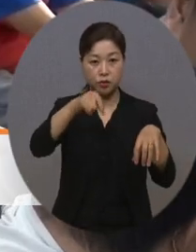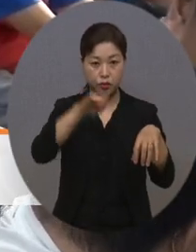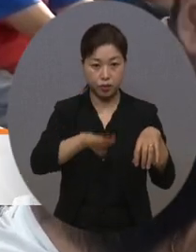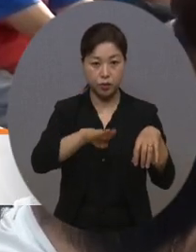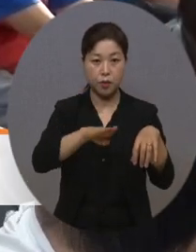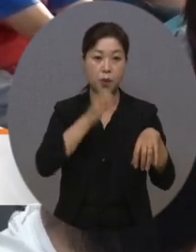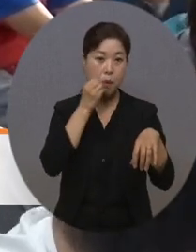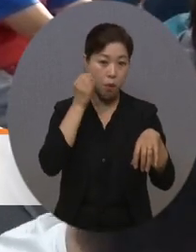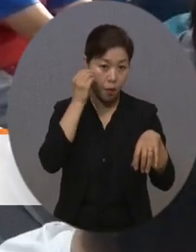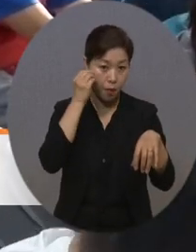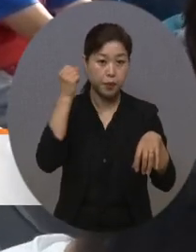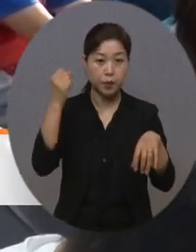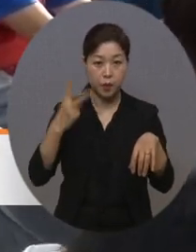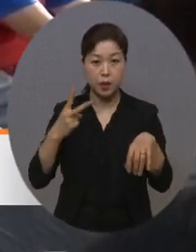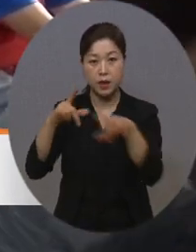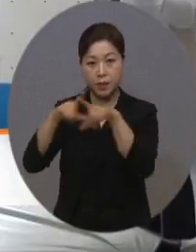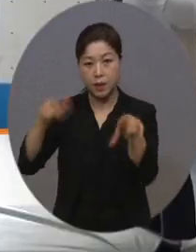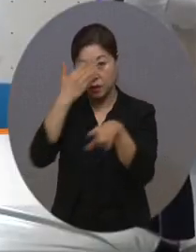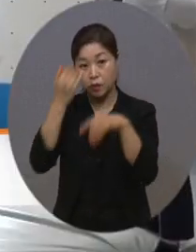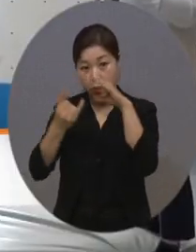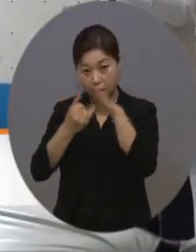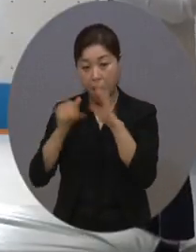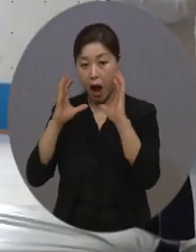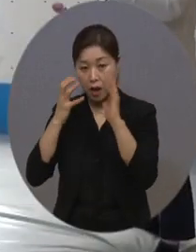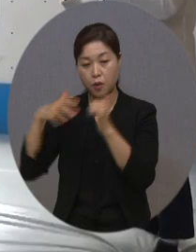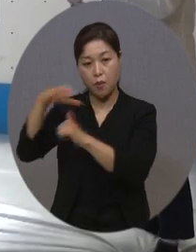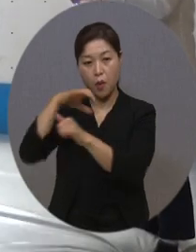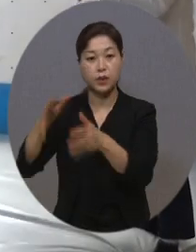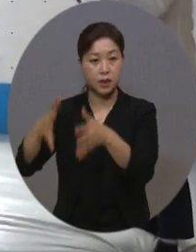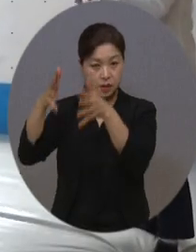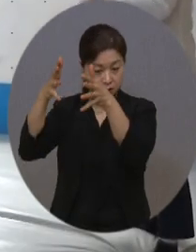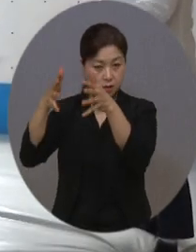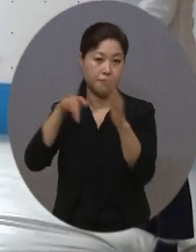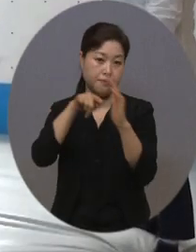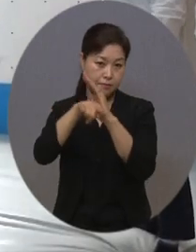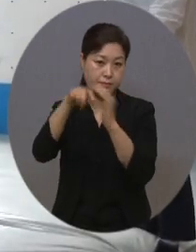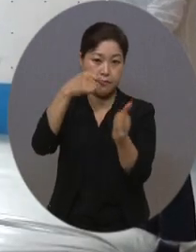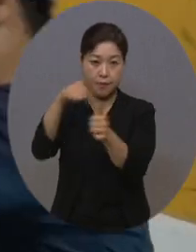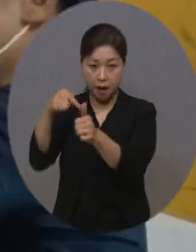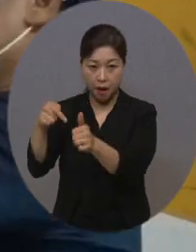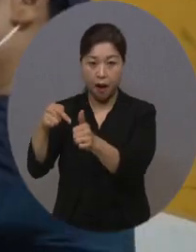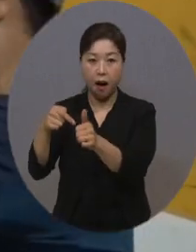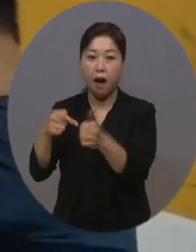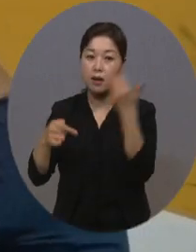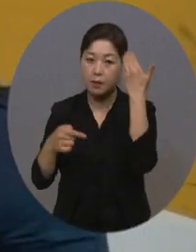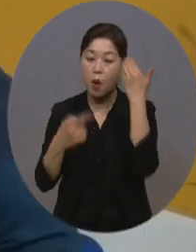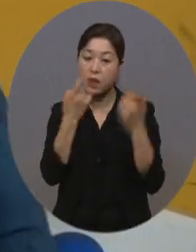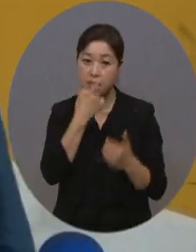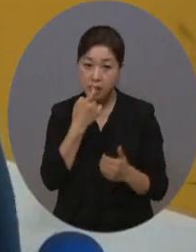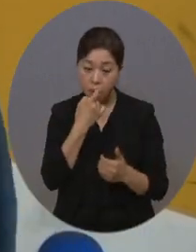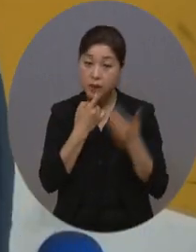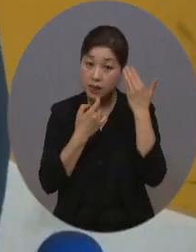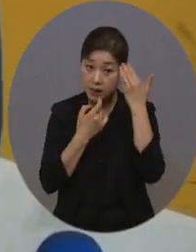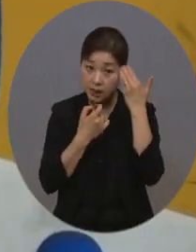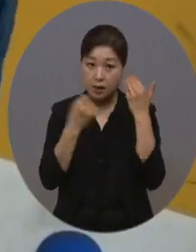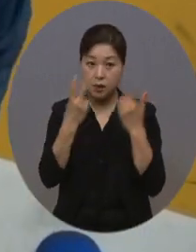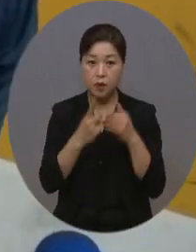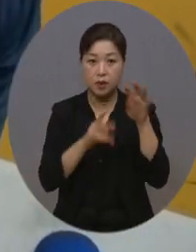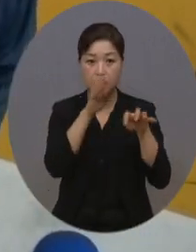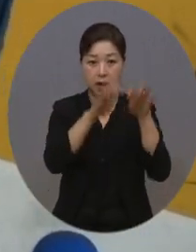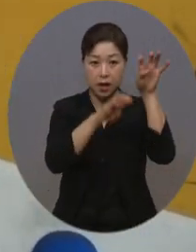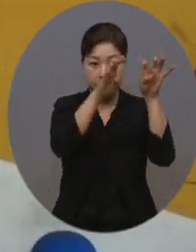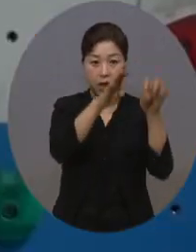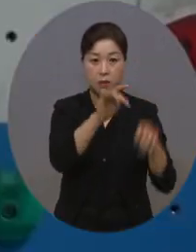청소 년과 아동 보호시설을 대상으로 진행하고 기본 이론 교육과 클라인 기본동작 볼더링